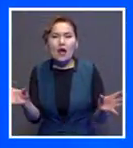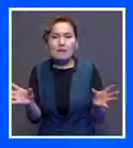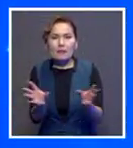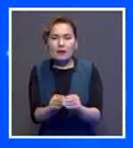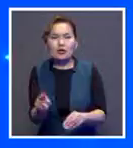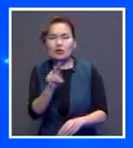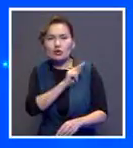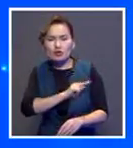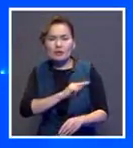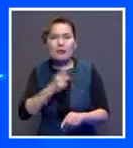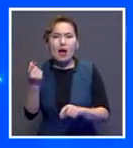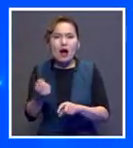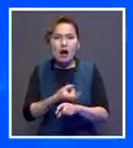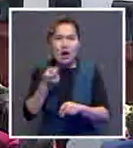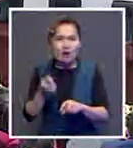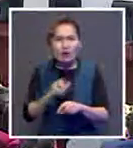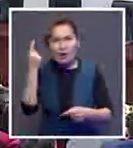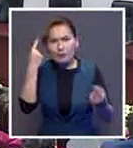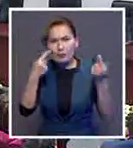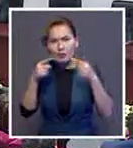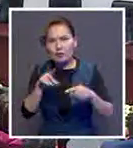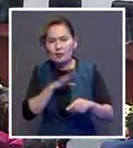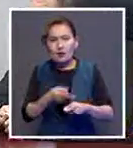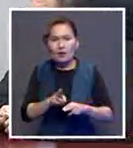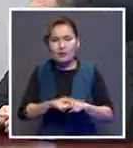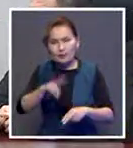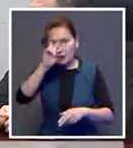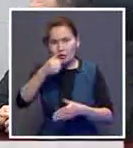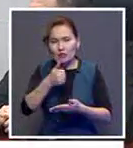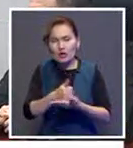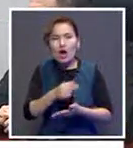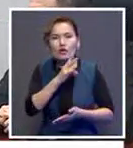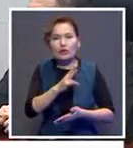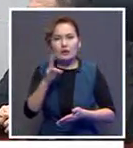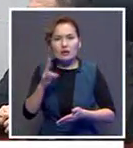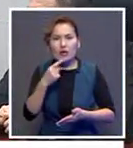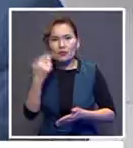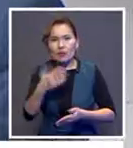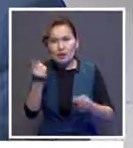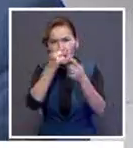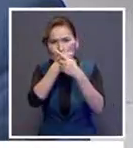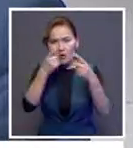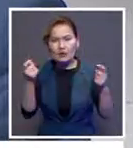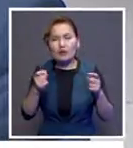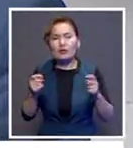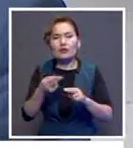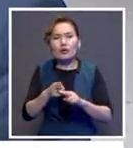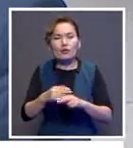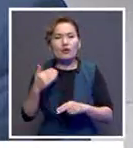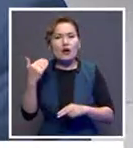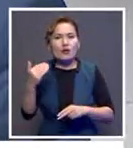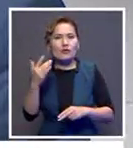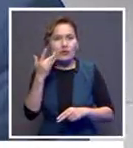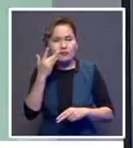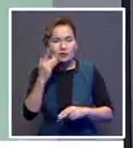сұрпын ойлап тапты. Оны сынақтан өткізіп те үлгерген. Бұл туралы елбасының жолдауы талқыланған жиында университет ректоры Ақылбек